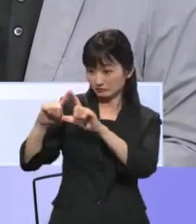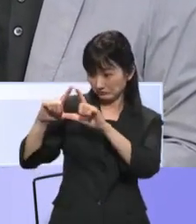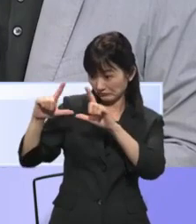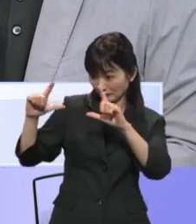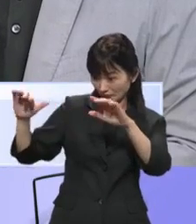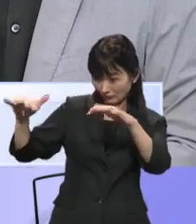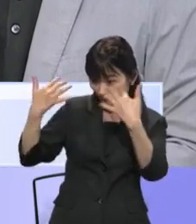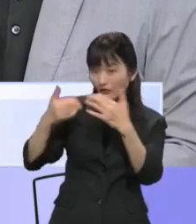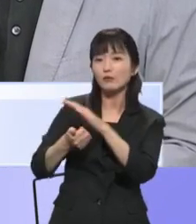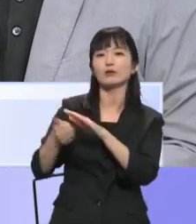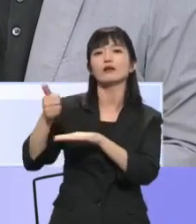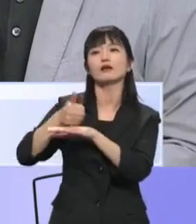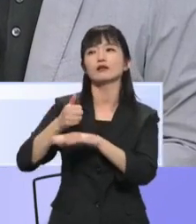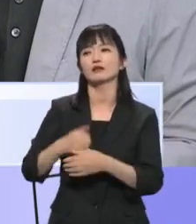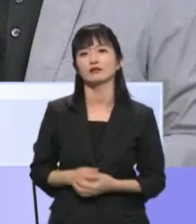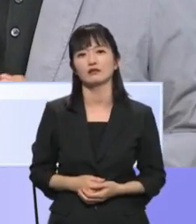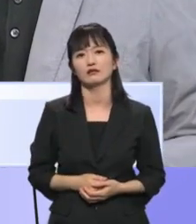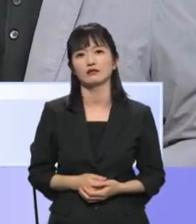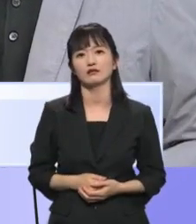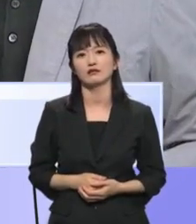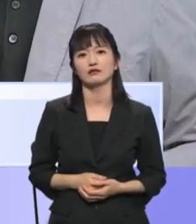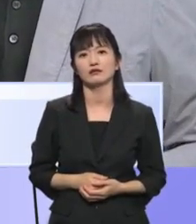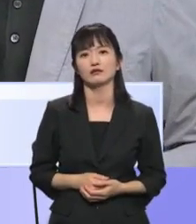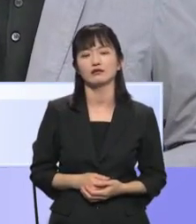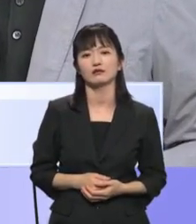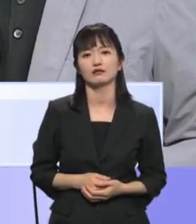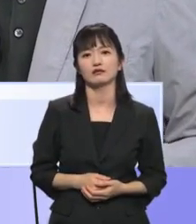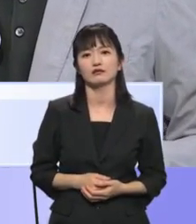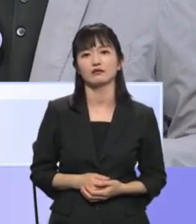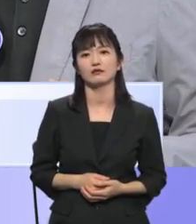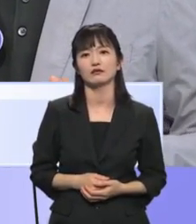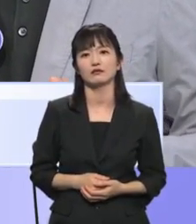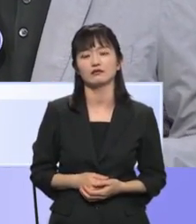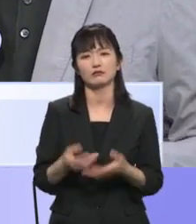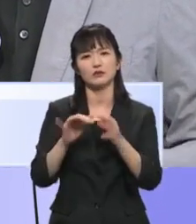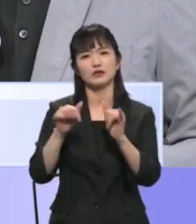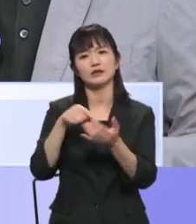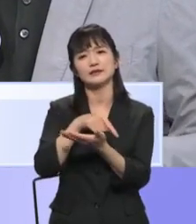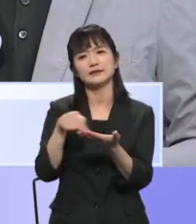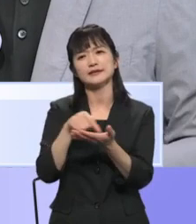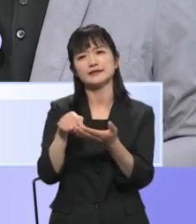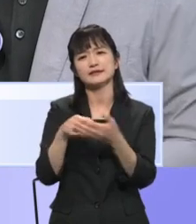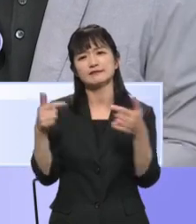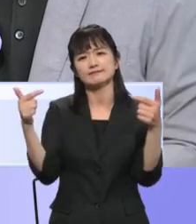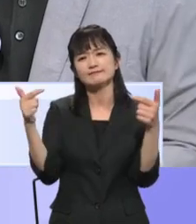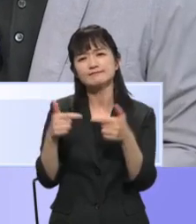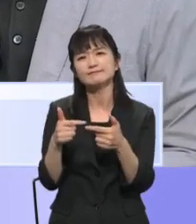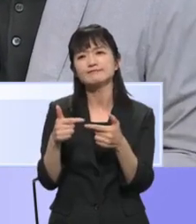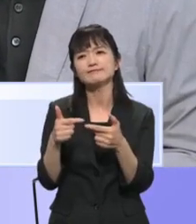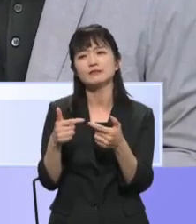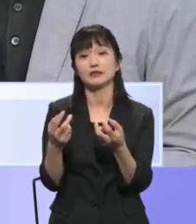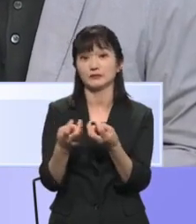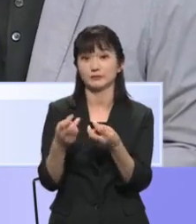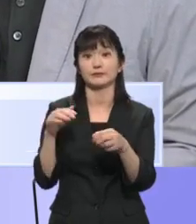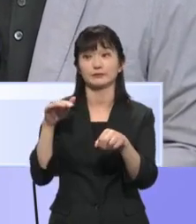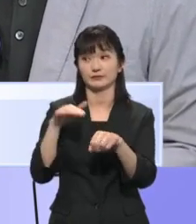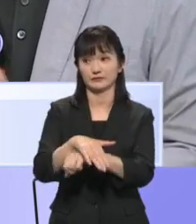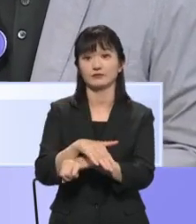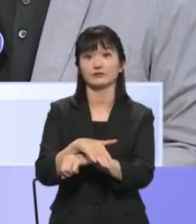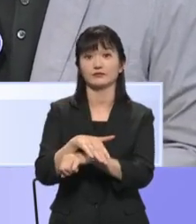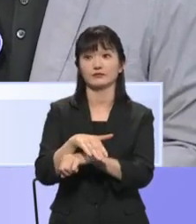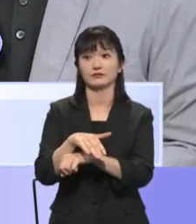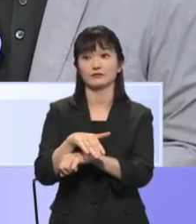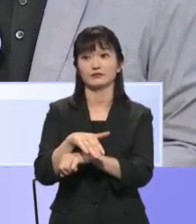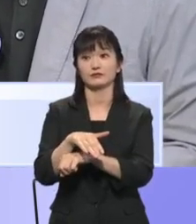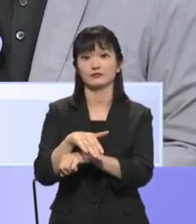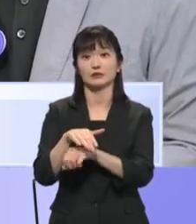것 같은데요 아 하루빨리이 부분에서 국민적 피해를 최소화하고 줄일 수 있는 방식으로 이것이